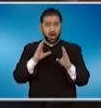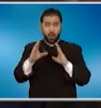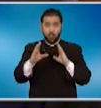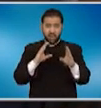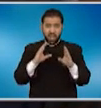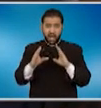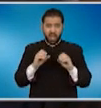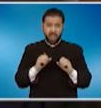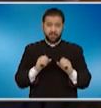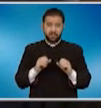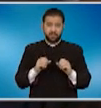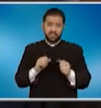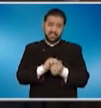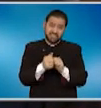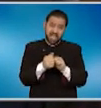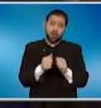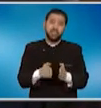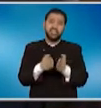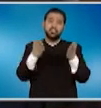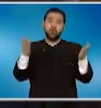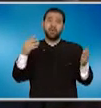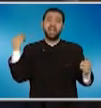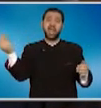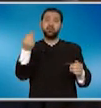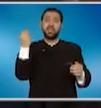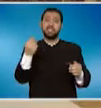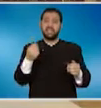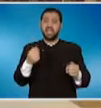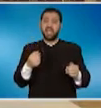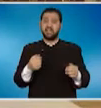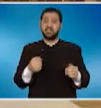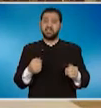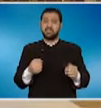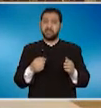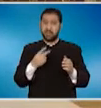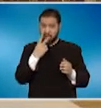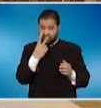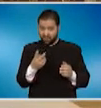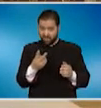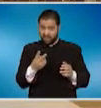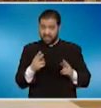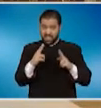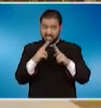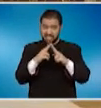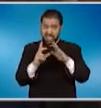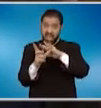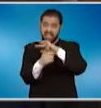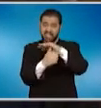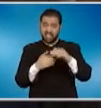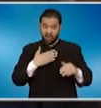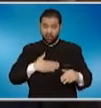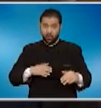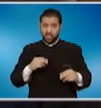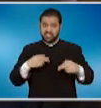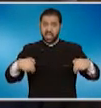comunicarea sau revelația dumnezeiască are în vedere întâlnirea dintre voința noastră personală de a